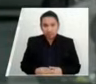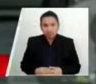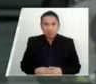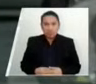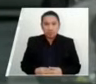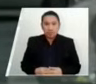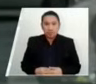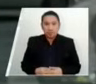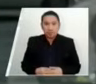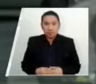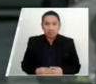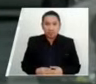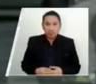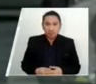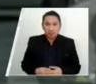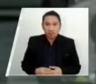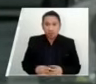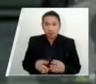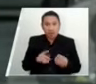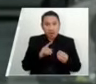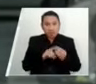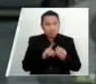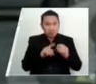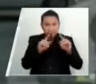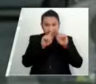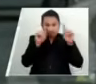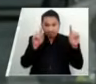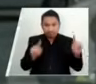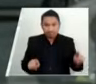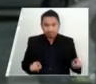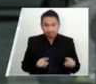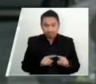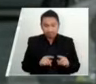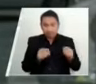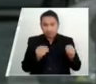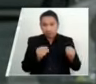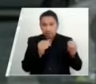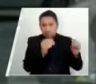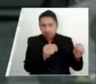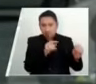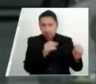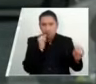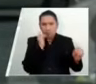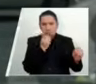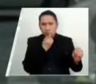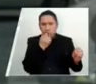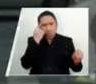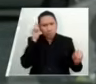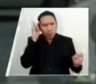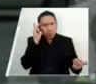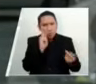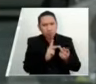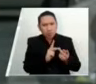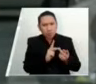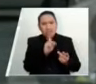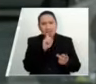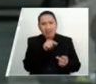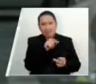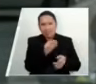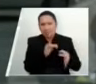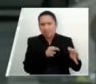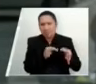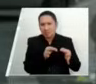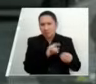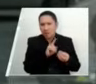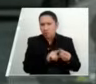Mel, Emil, Vicky, yung sabina naman ay para bigyan ng pagkakataon itong si Vice President Sara Duterte na ipaliwanag. Ano ba yung sinabi niya tungkol dun sa pagpatay